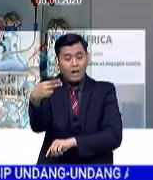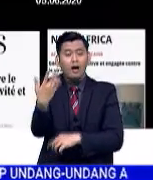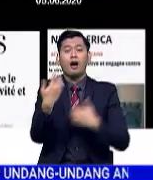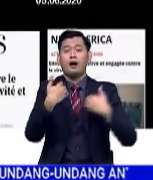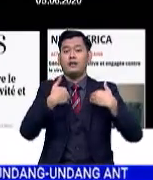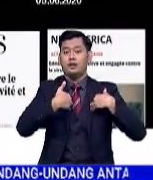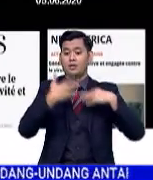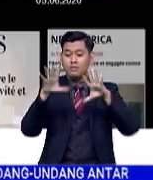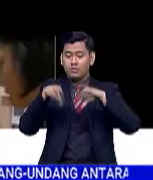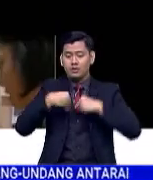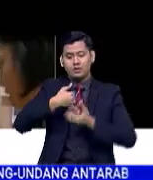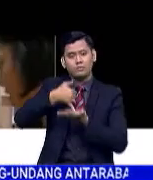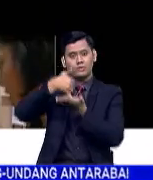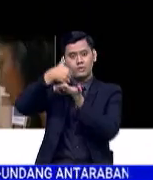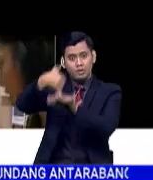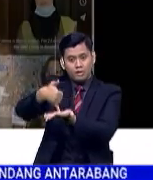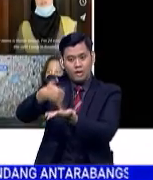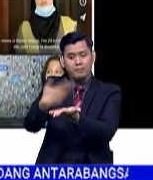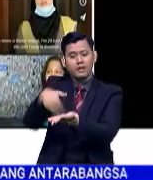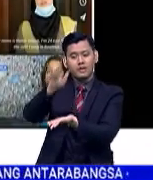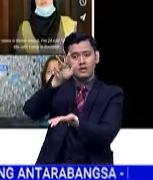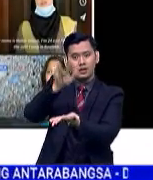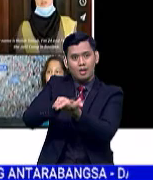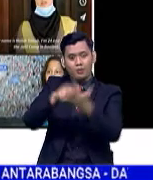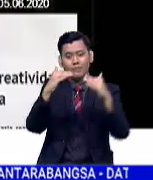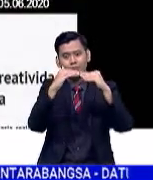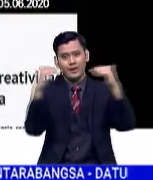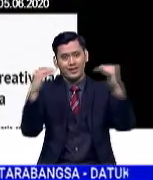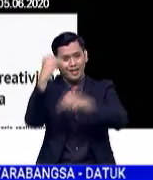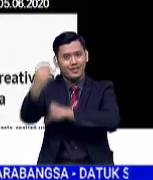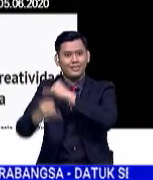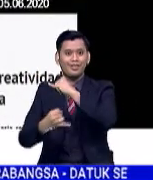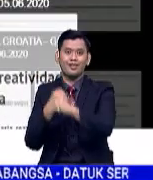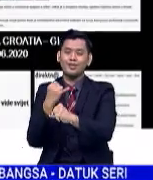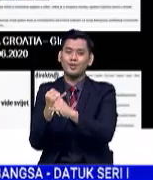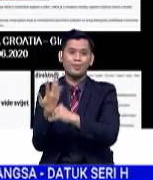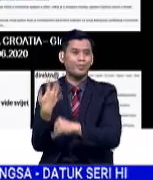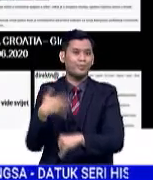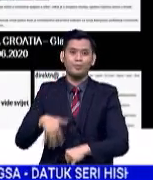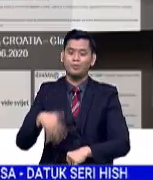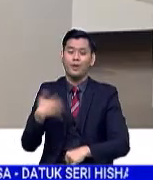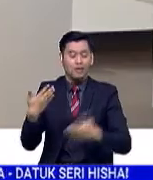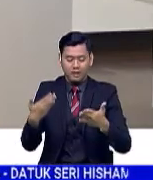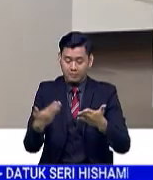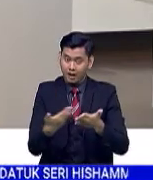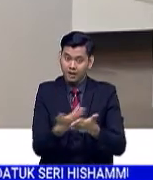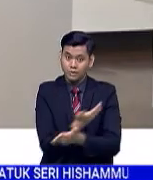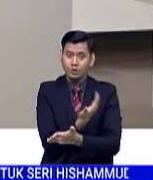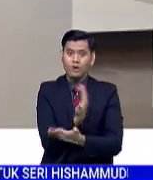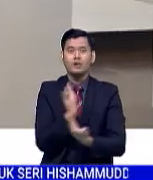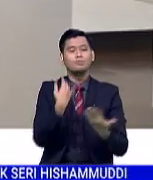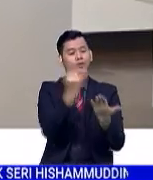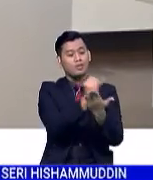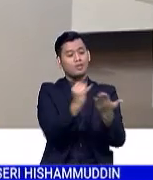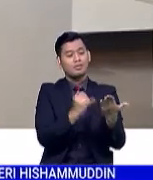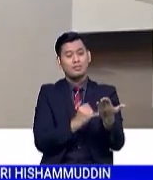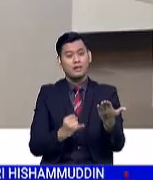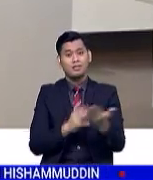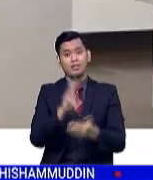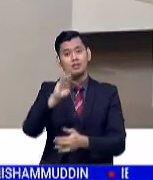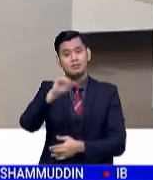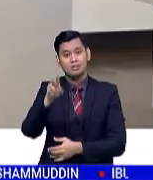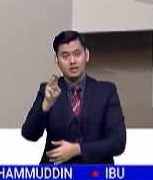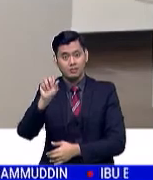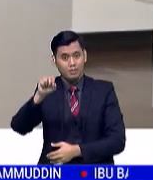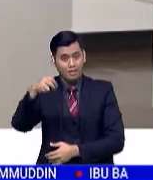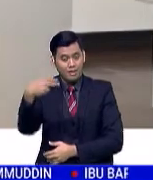anugerah dan pengiktirafan sehingga ke peringkat antarabangsa. Terbaru, karya Jamila memenangi